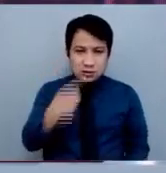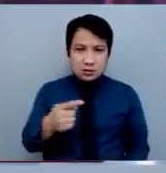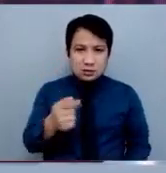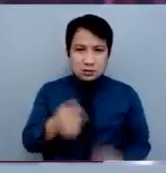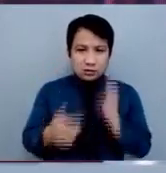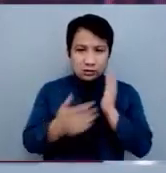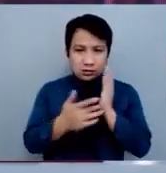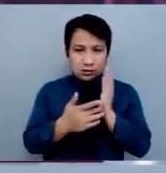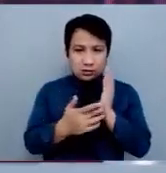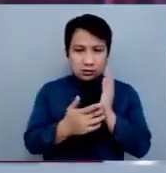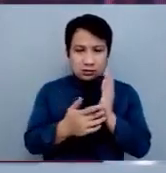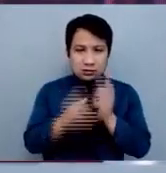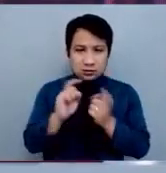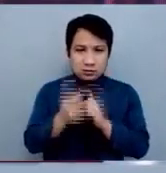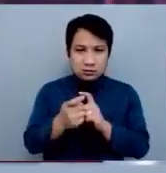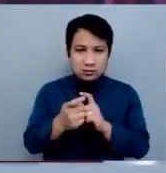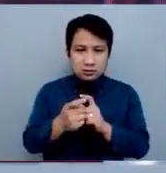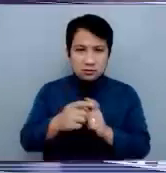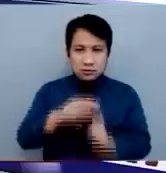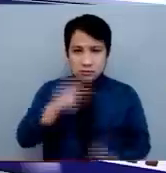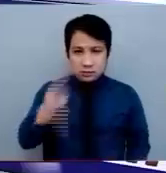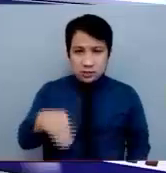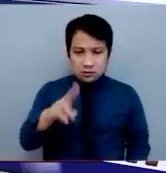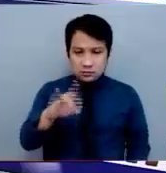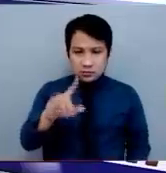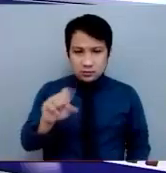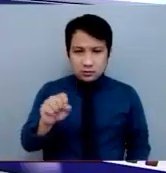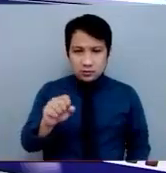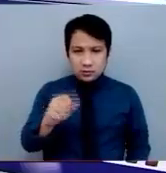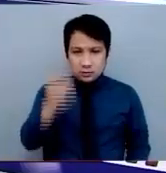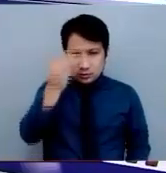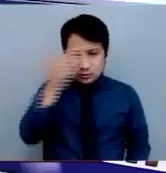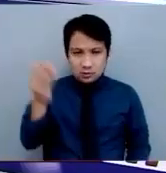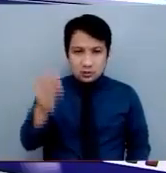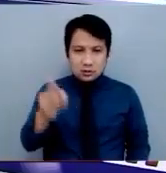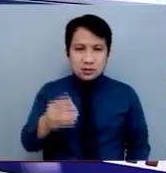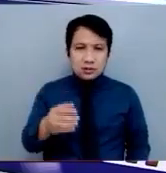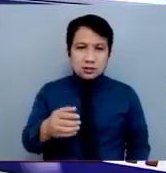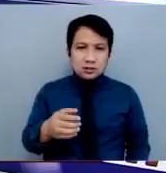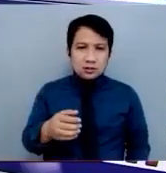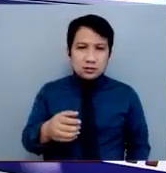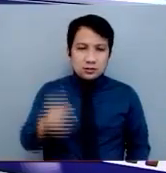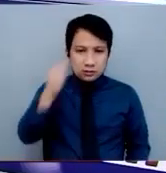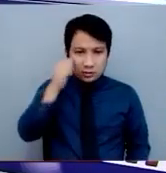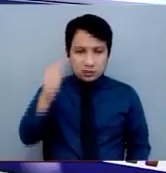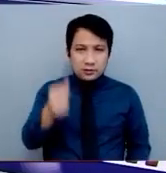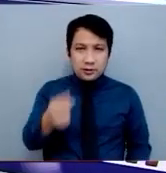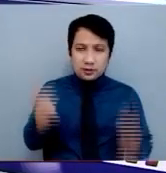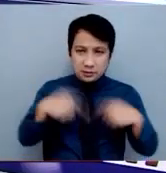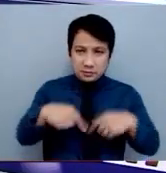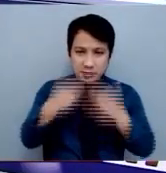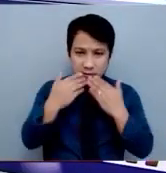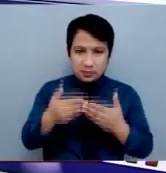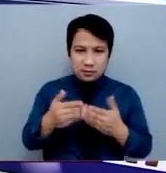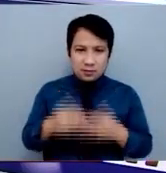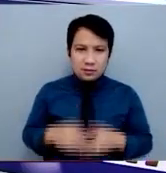technology editor ng Manila Bulletin. Maraming salamat, Mr. Art. Thank you for joining us and welcome back.